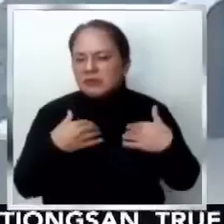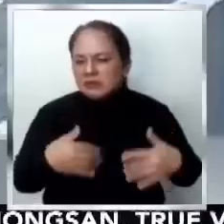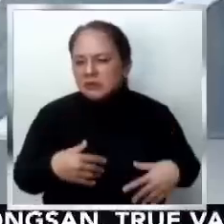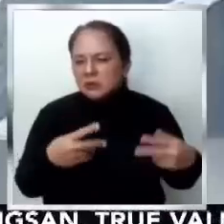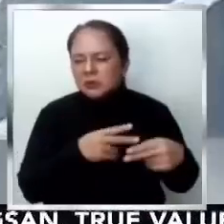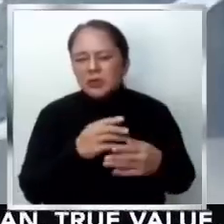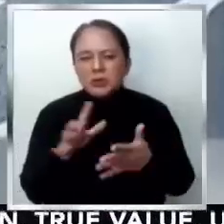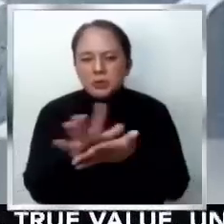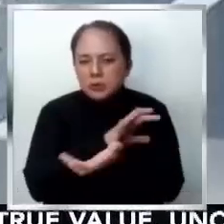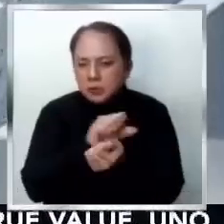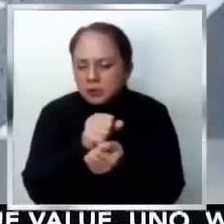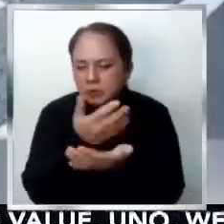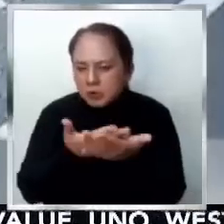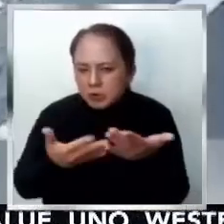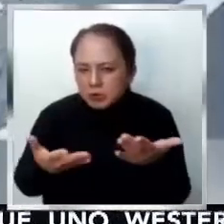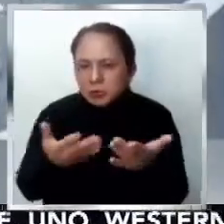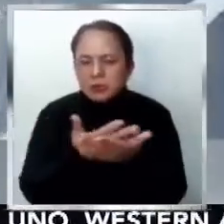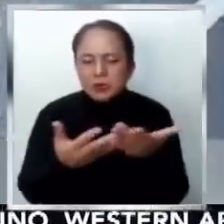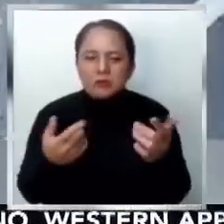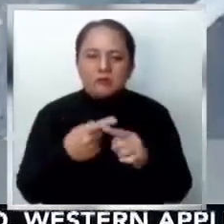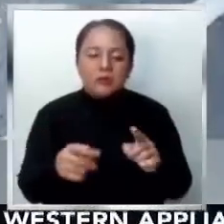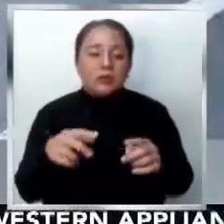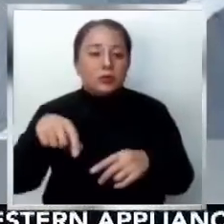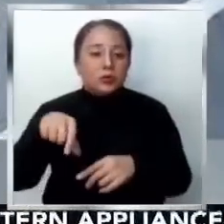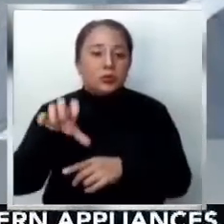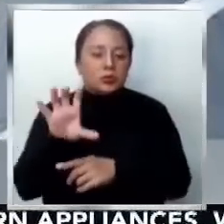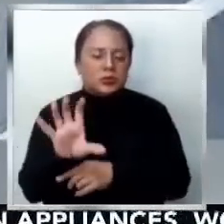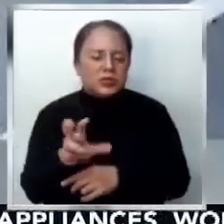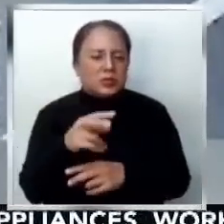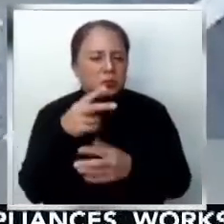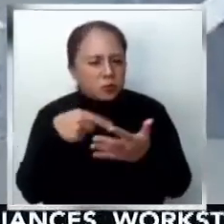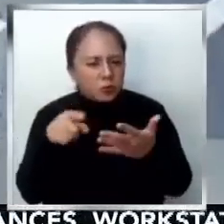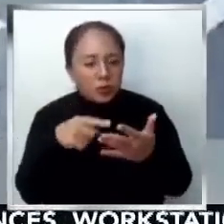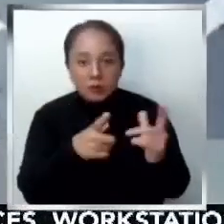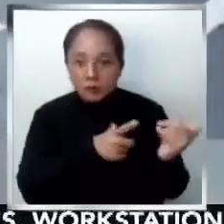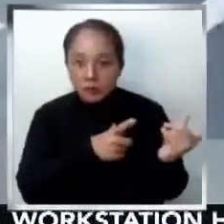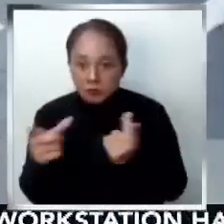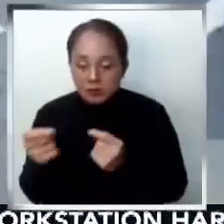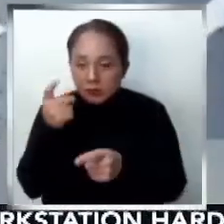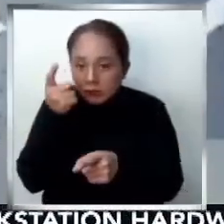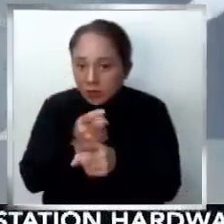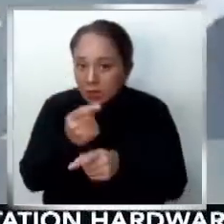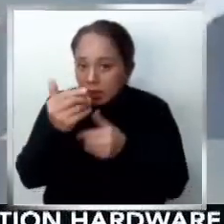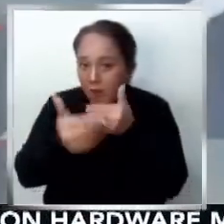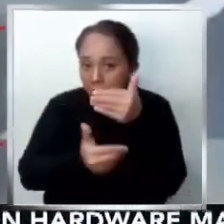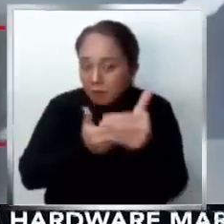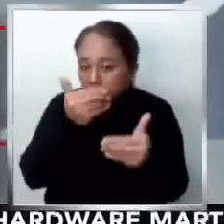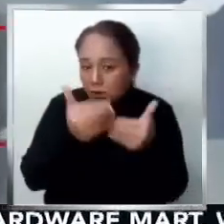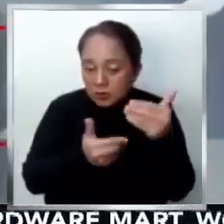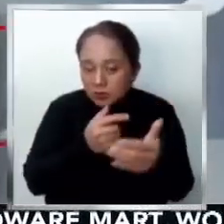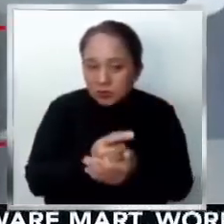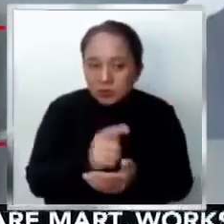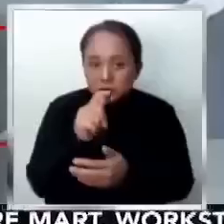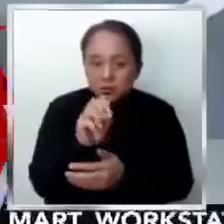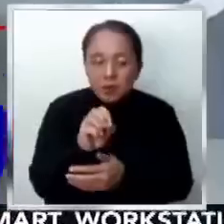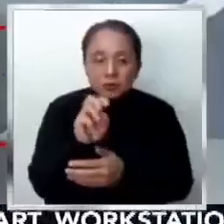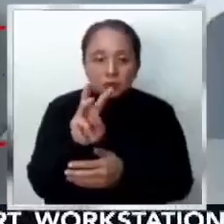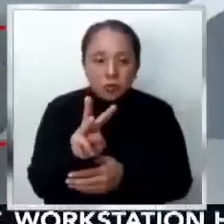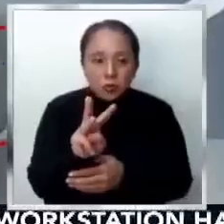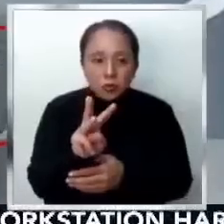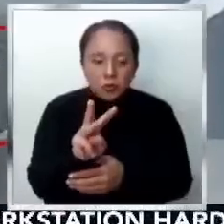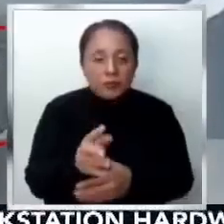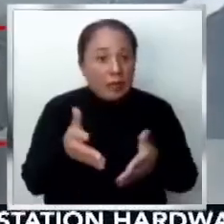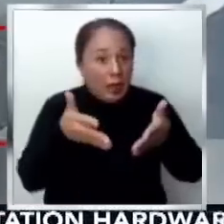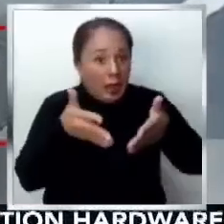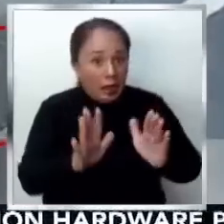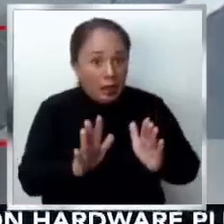properties. Iniimbestigahan ngayon ng QCPD kung naipatupad ba ang mga tamang pamamaraan sa towing. Kung allowed ba sa